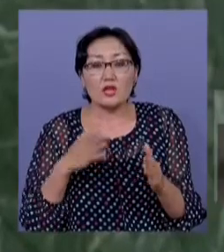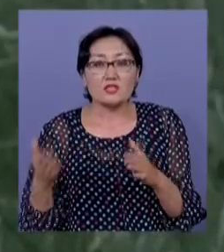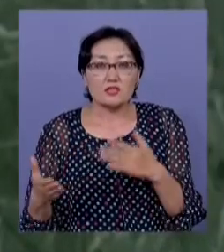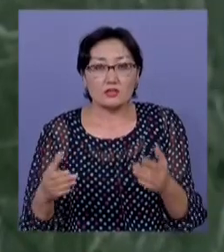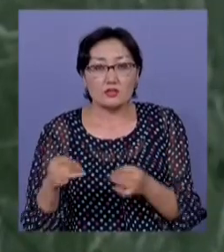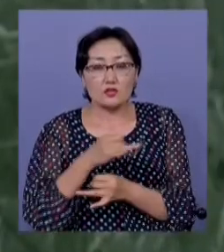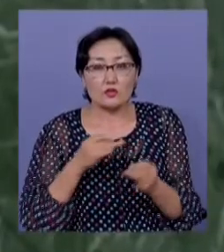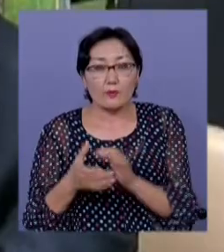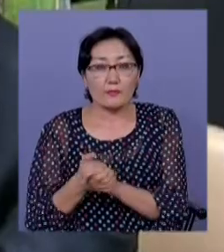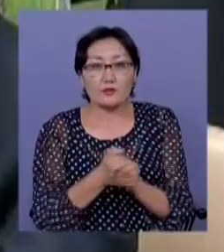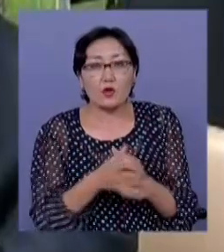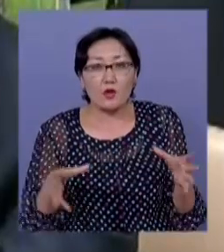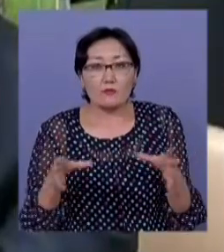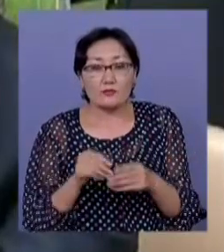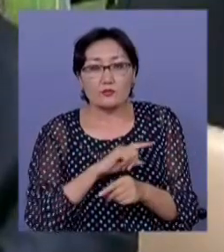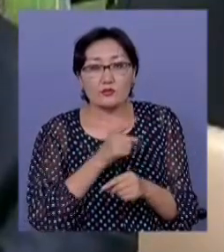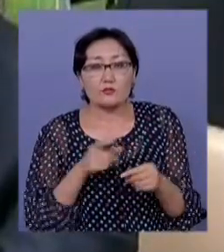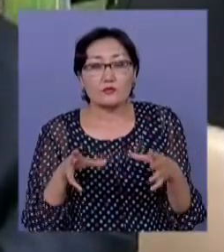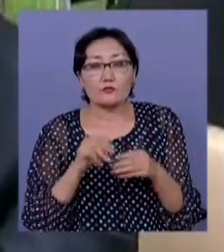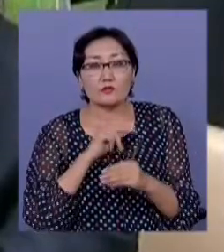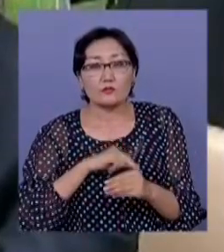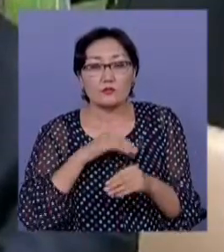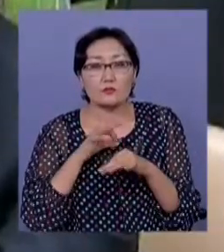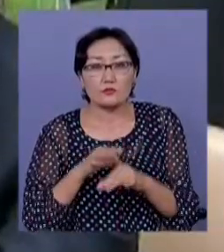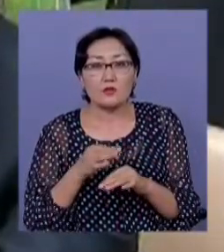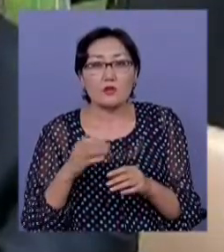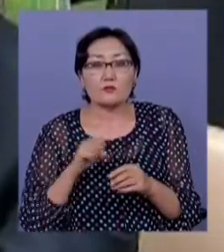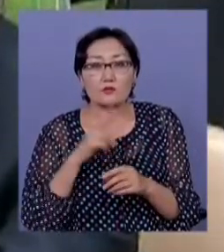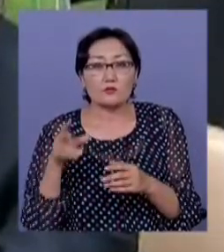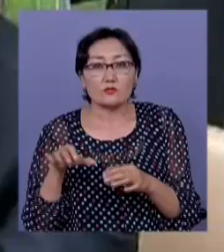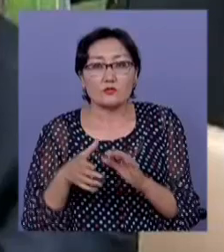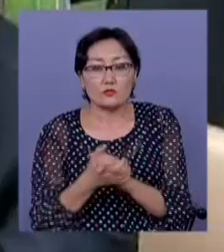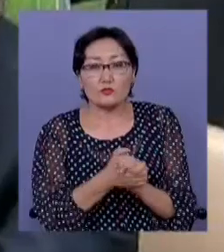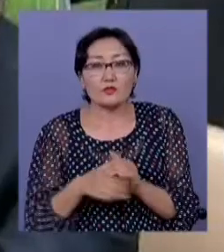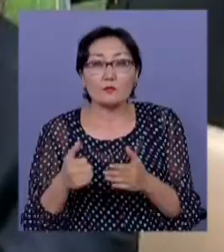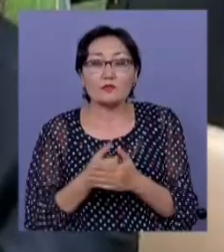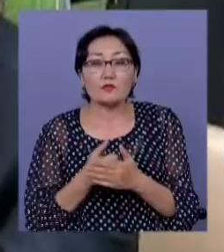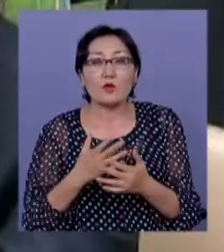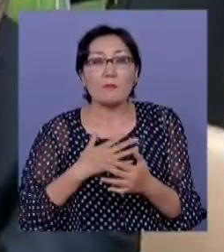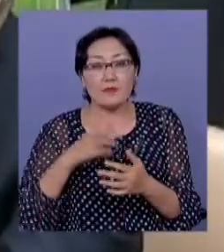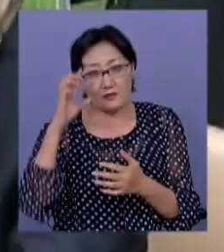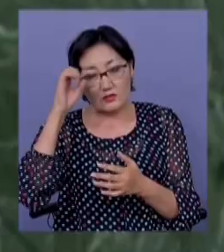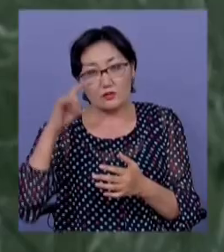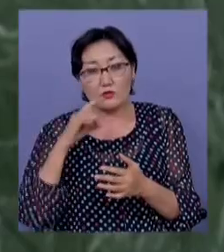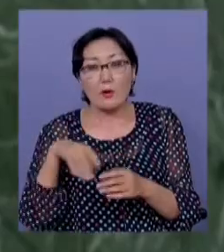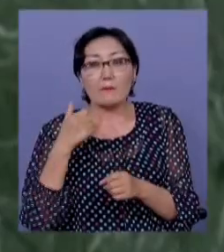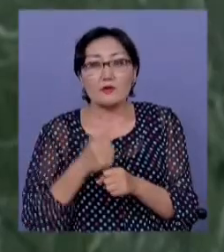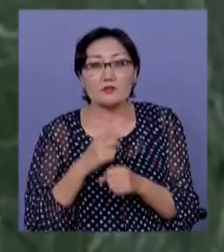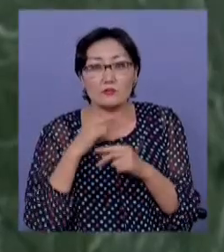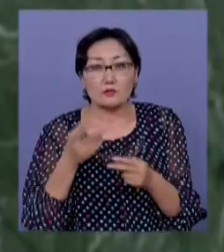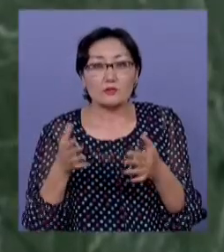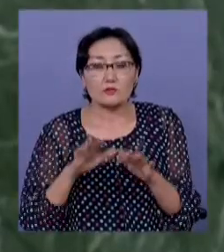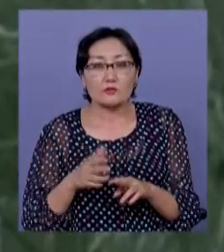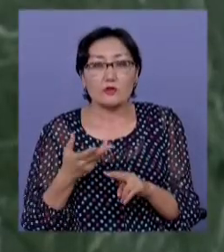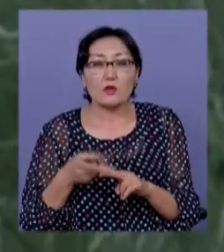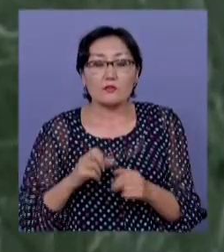пен бейбіт күш-жігер саясатын берік жүргізіп келеді. Ядролық қарудан азат бейбітшілікке қол жеткізу менің елім үшін басты басымдық болып қала береді.